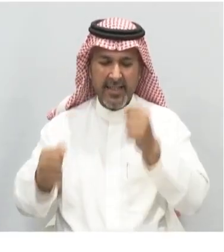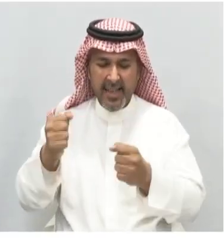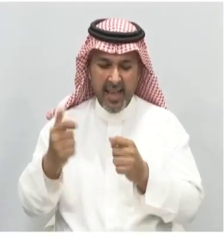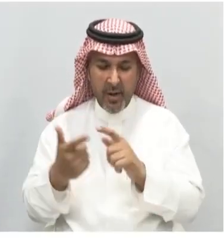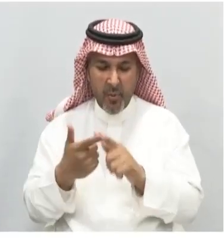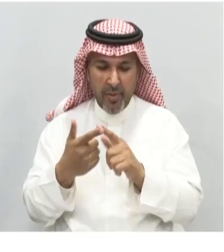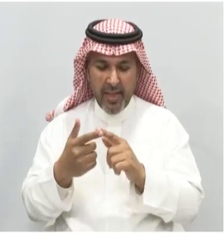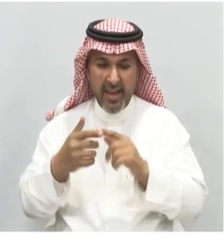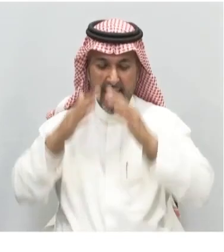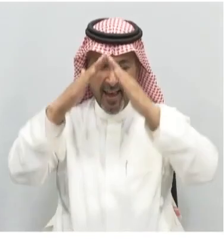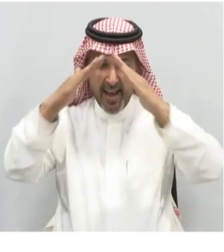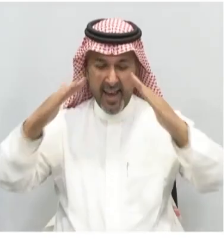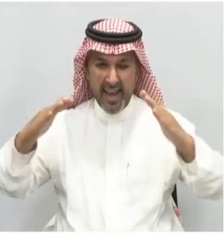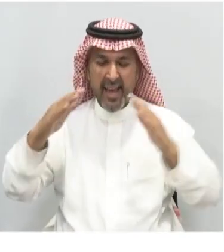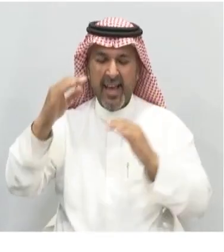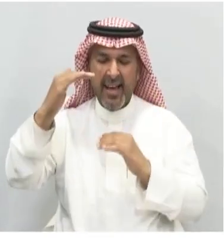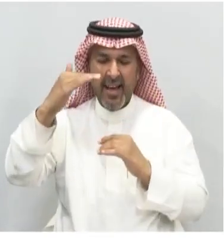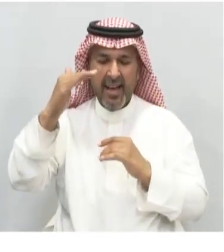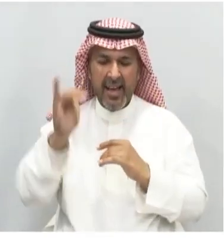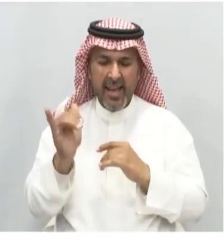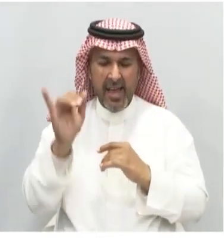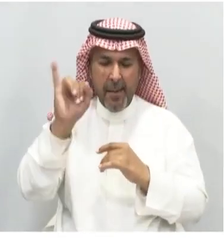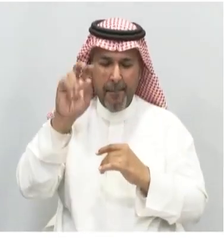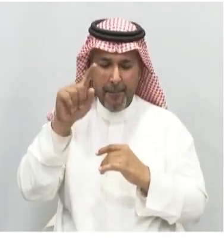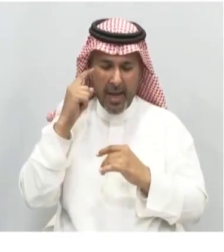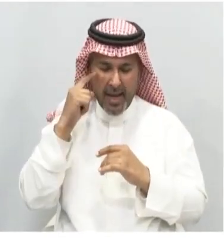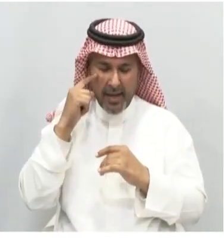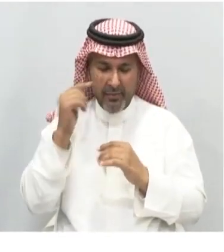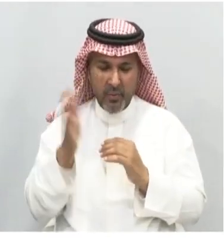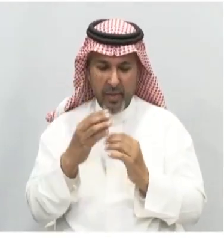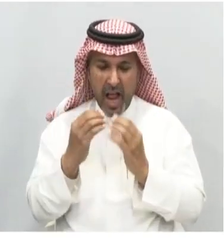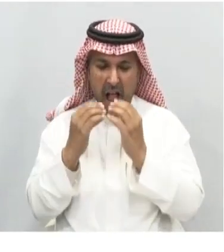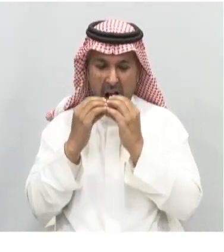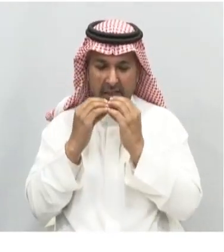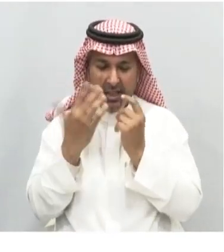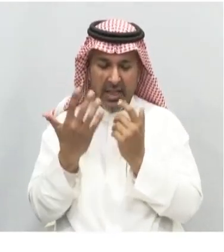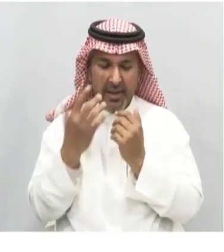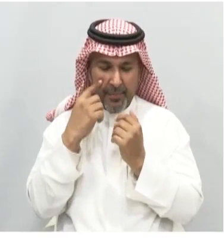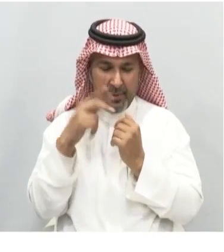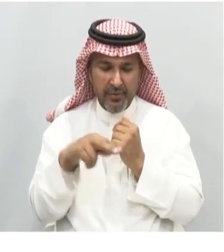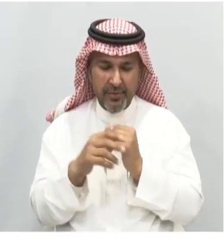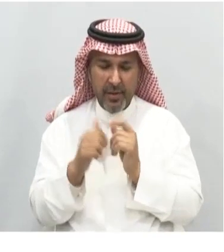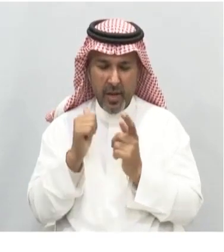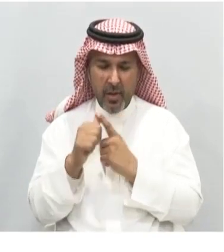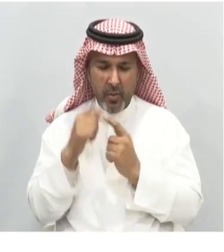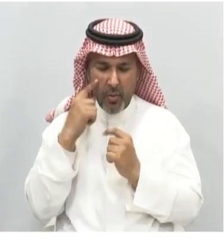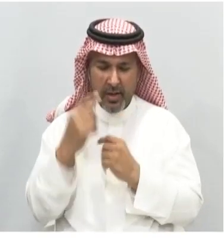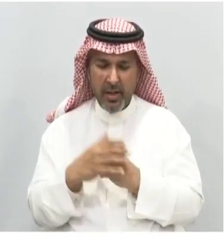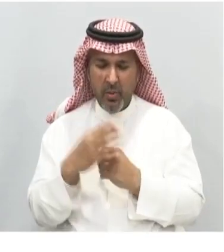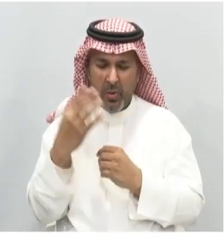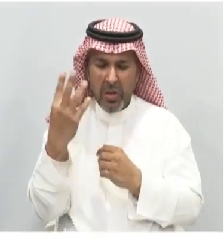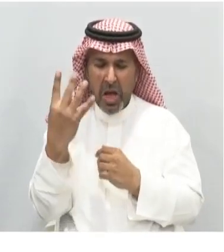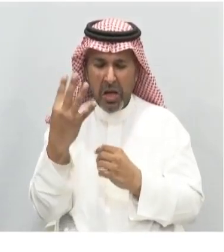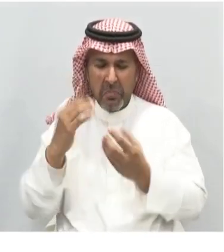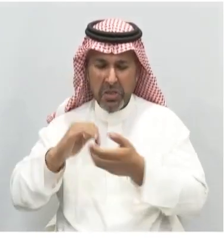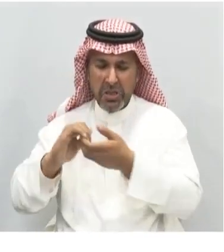350 ريالا السؤال السابع يقول خطط اربعه اصدقاء للقيام بنزهه ليوم